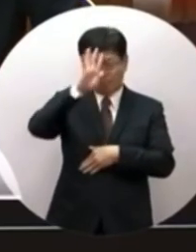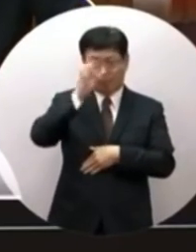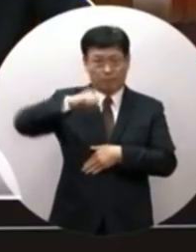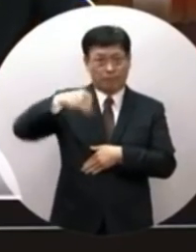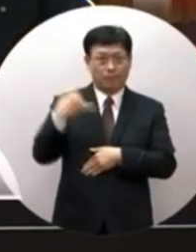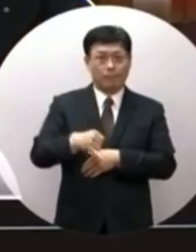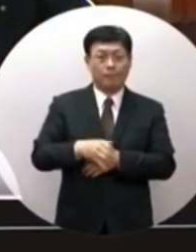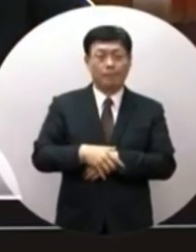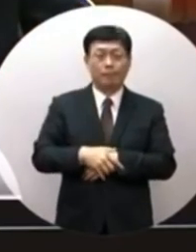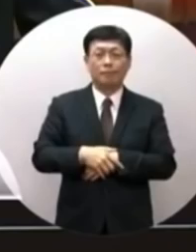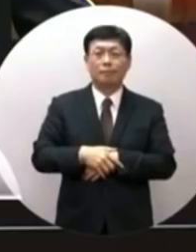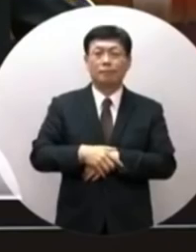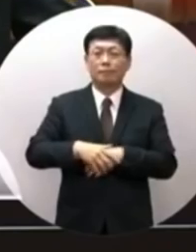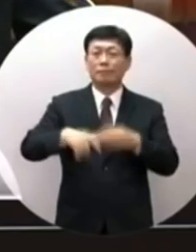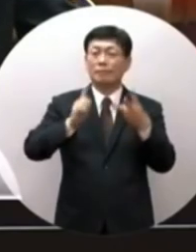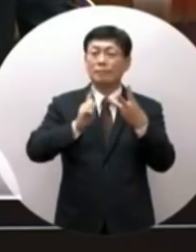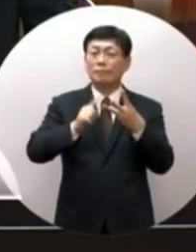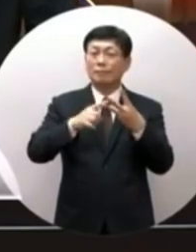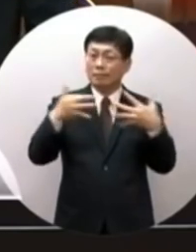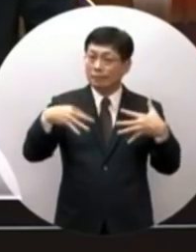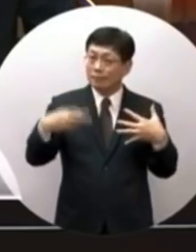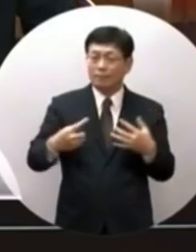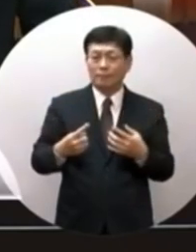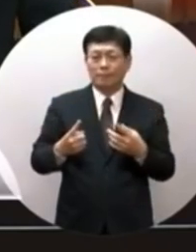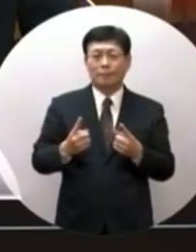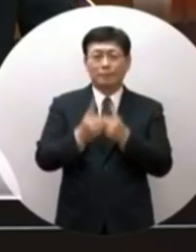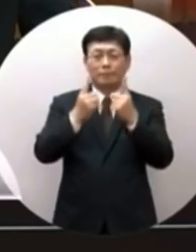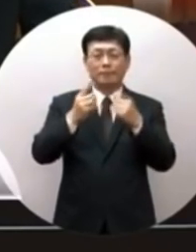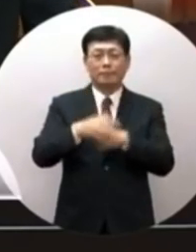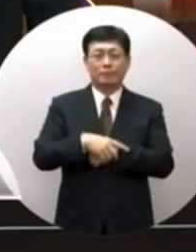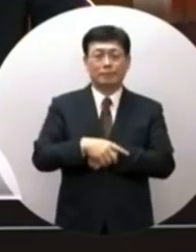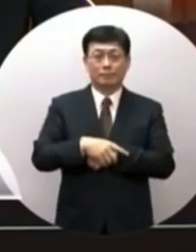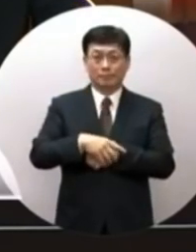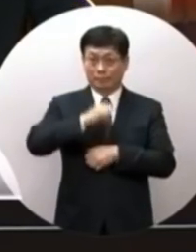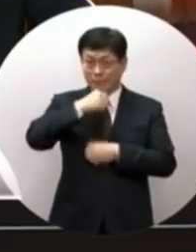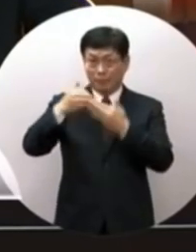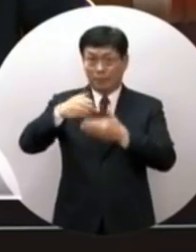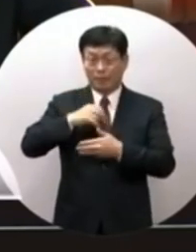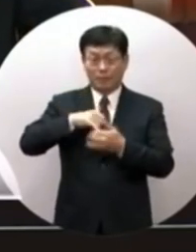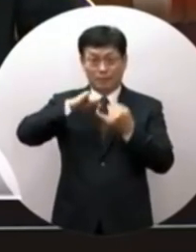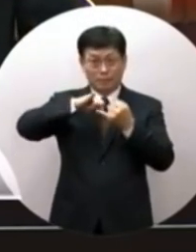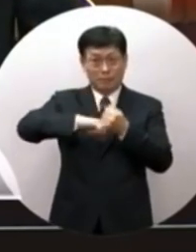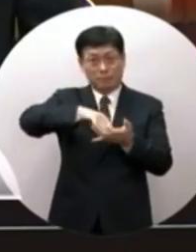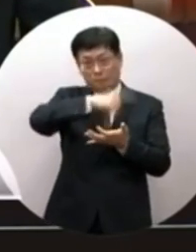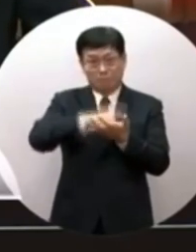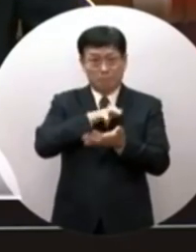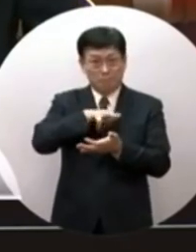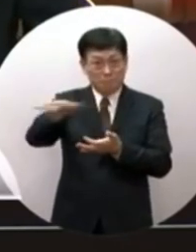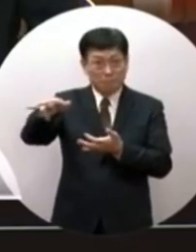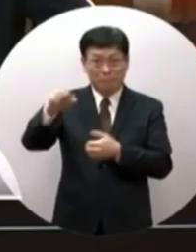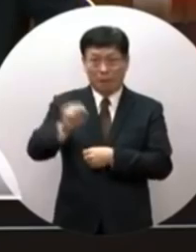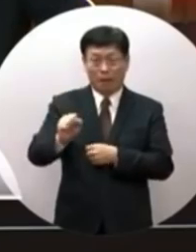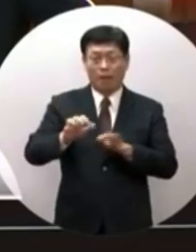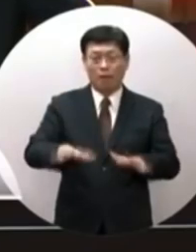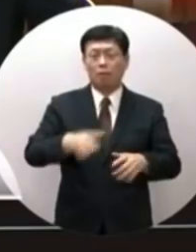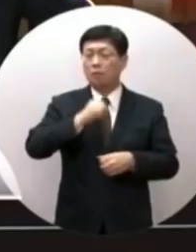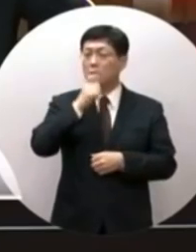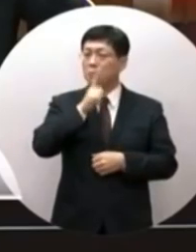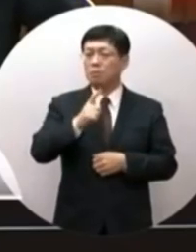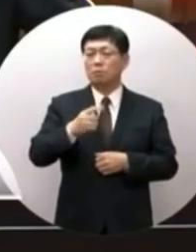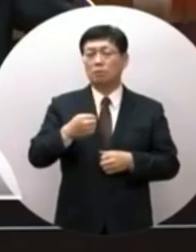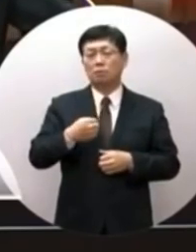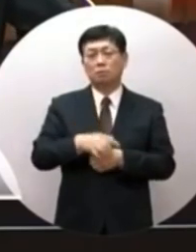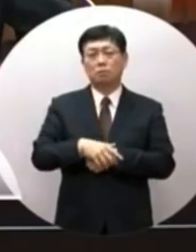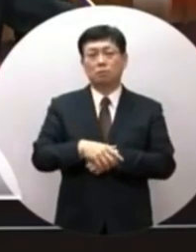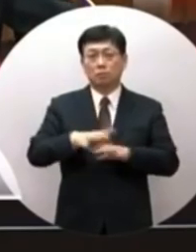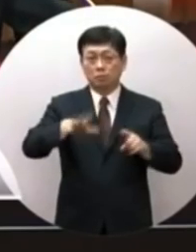力。现在第二个问题又发生，两岸的包机不顺，台湾说我还能